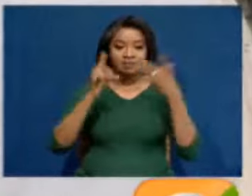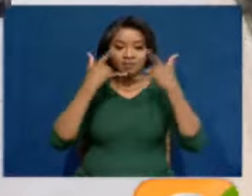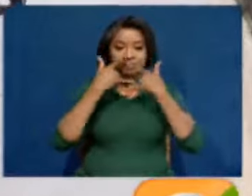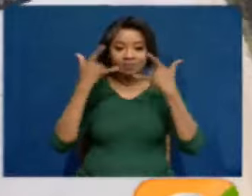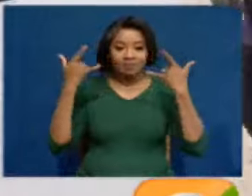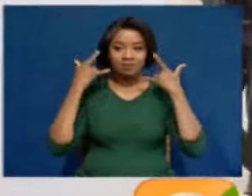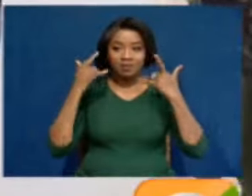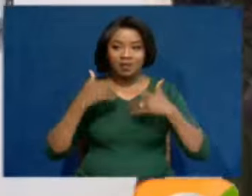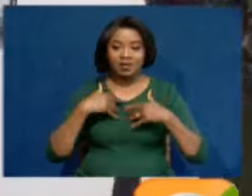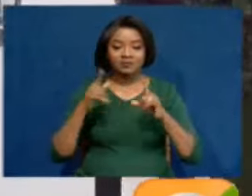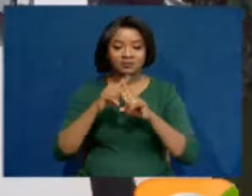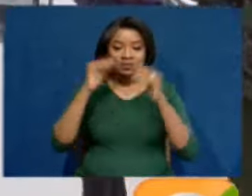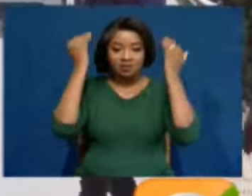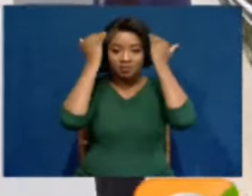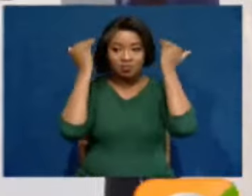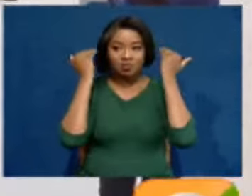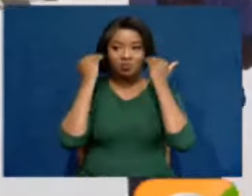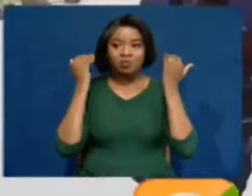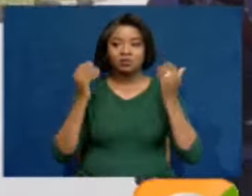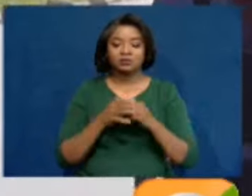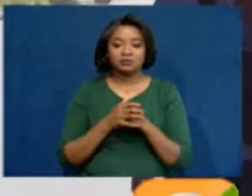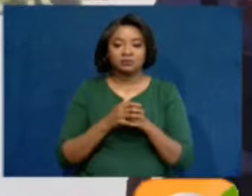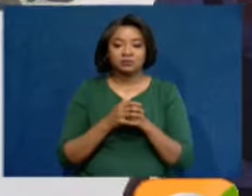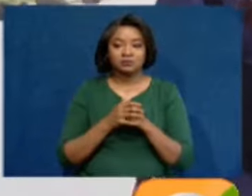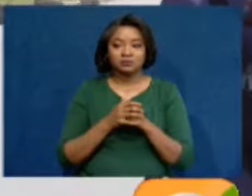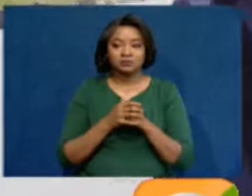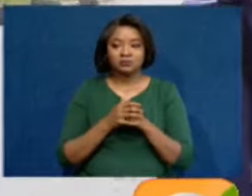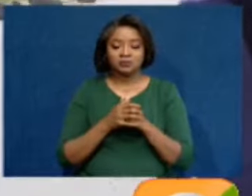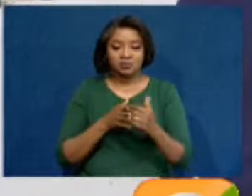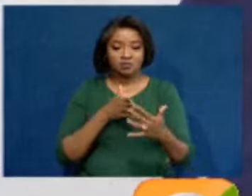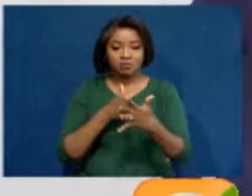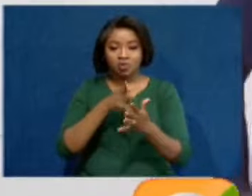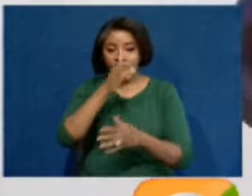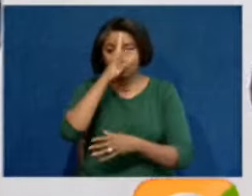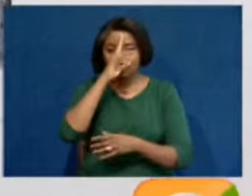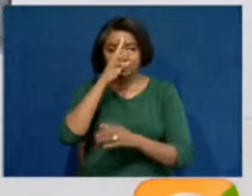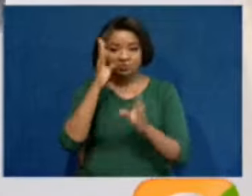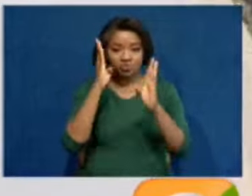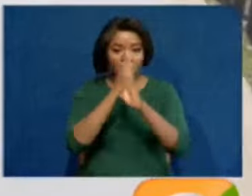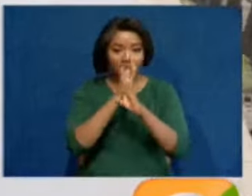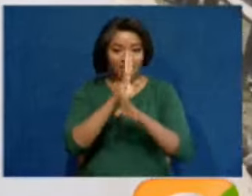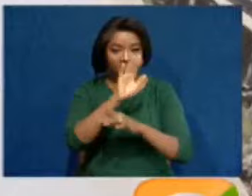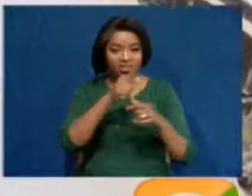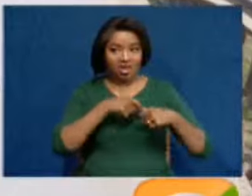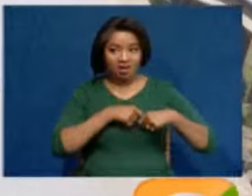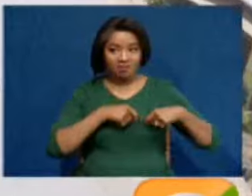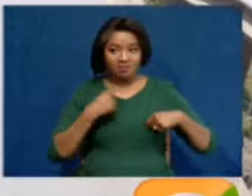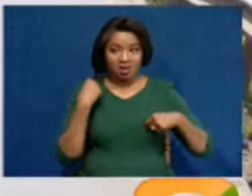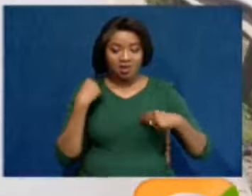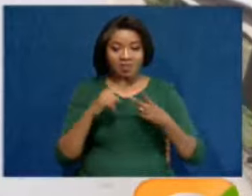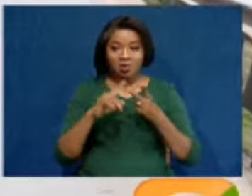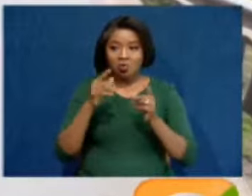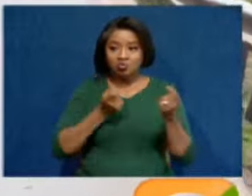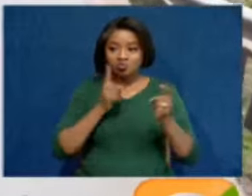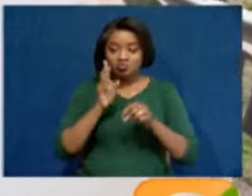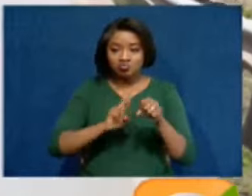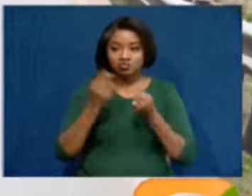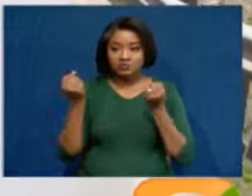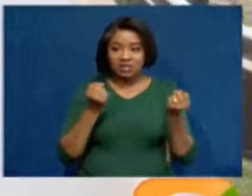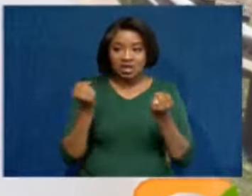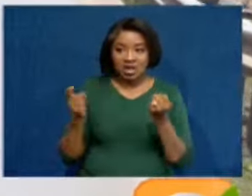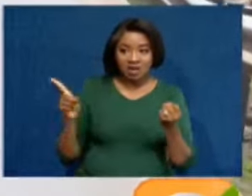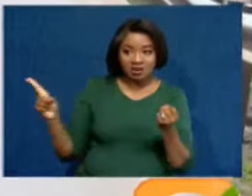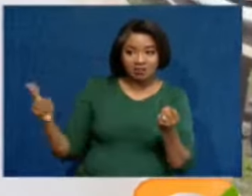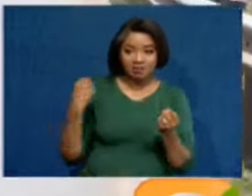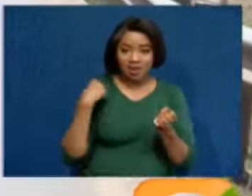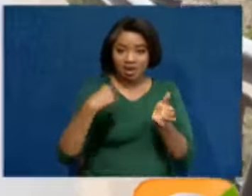mahakama pia imepiga marufuku polisi kuficha nambari ya usajili au kutumia magari yasiyo na nambari ya usajili